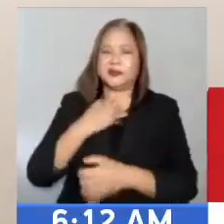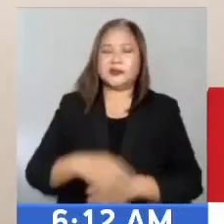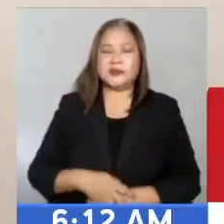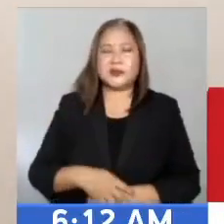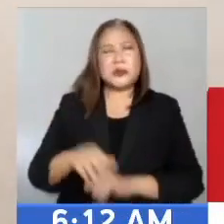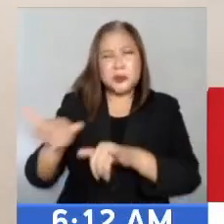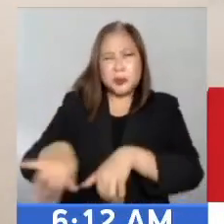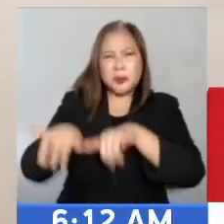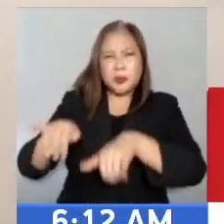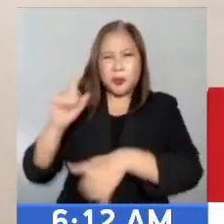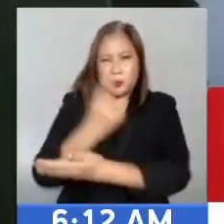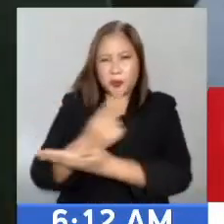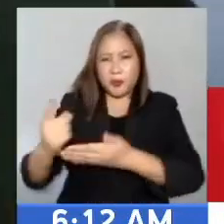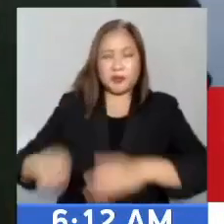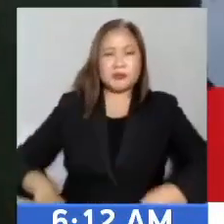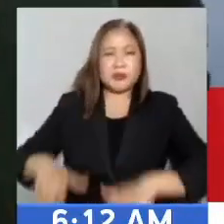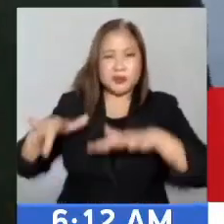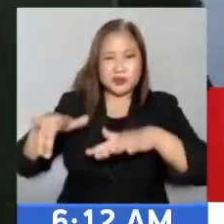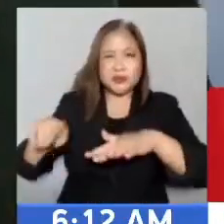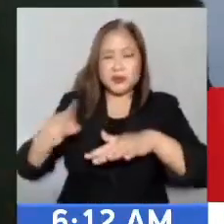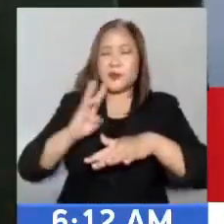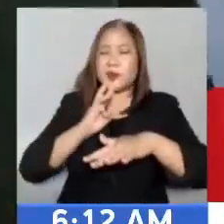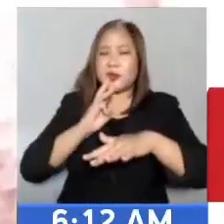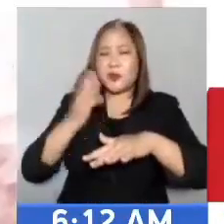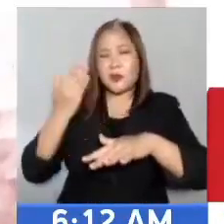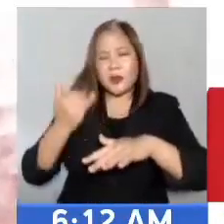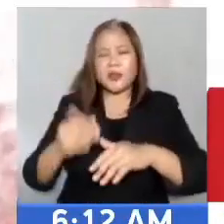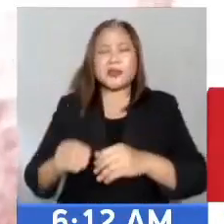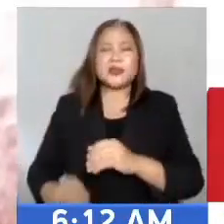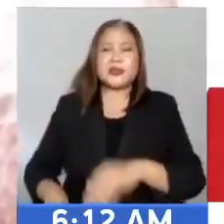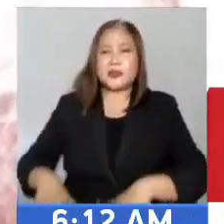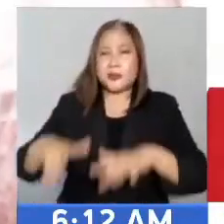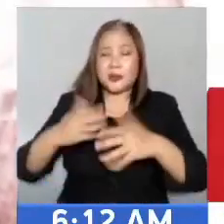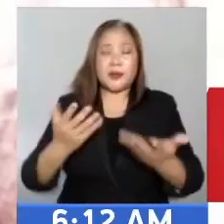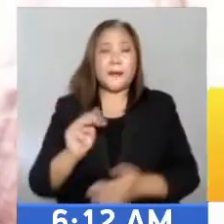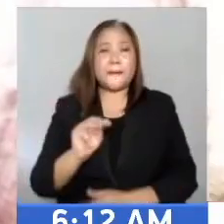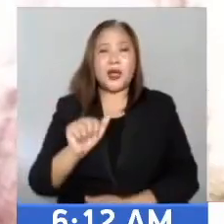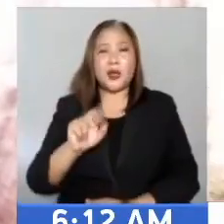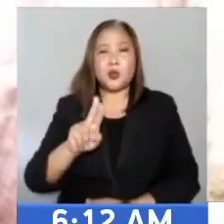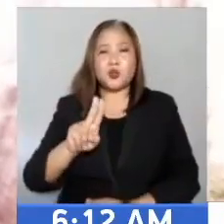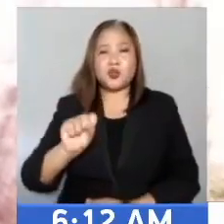sa lugar dahil sa mataas na antas ng tubig sa Marusay River.